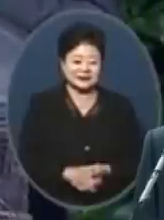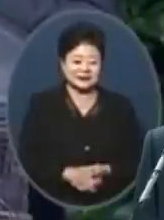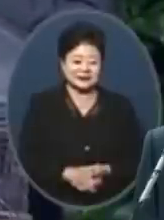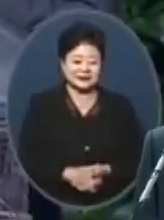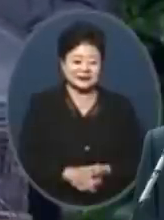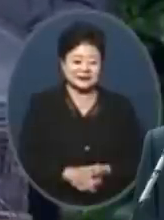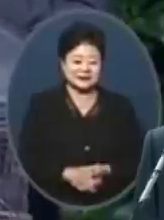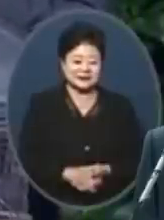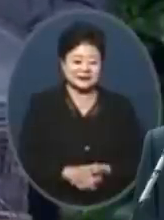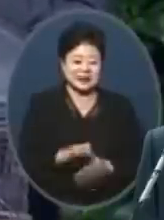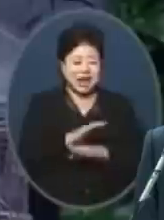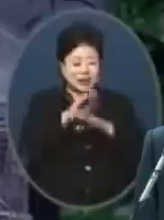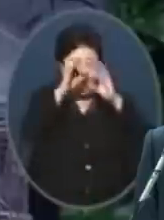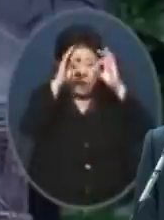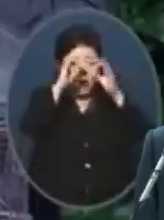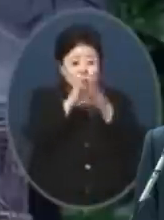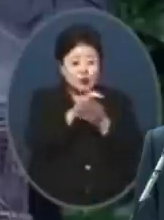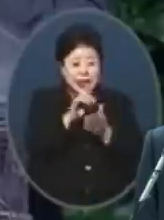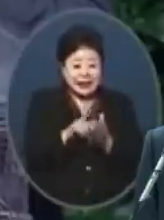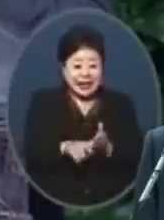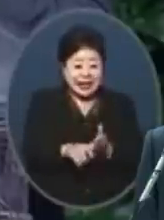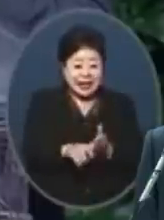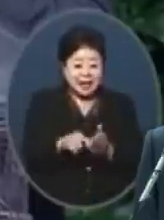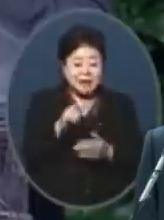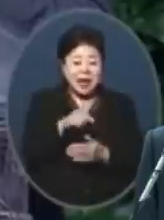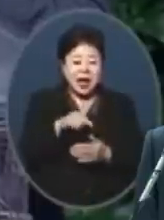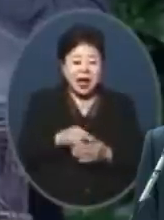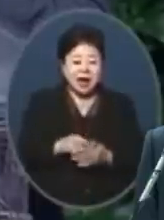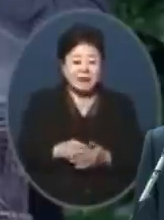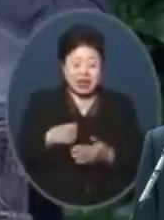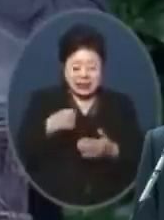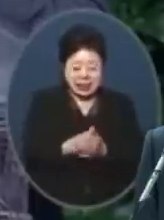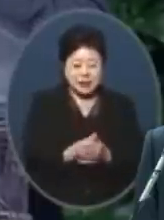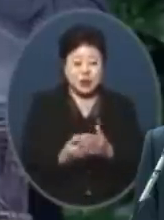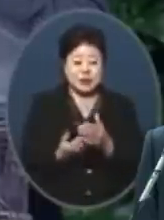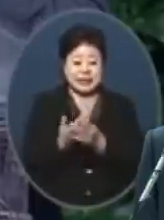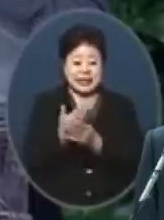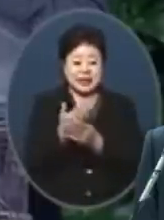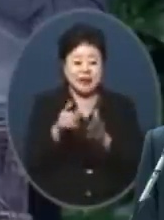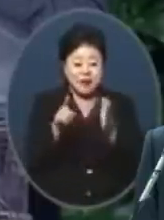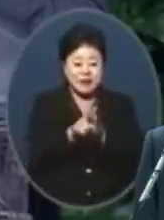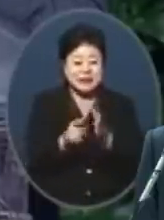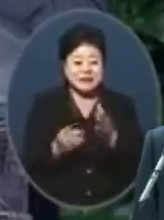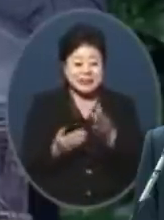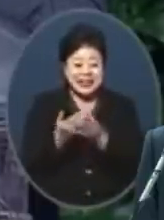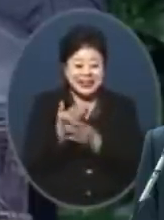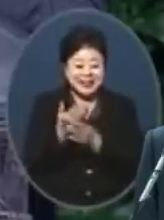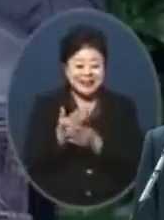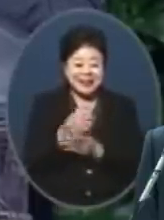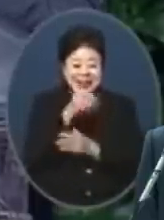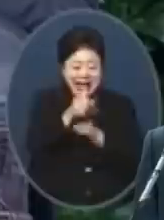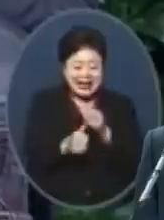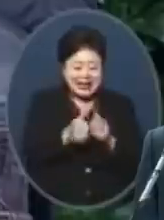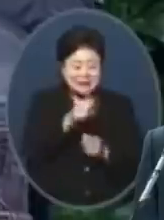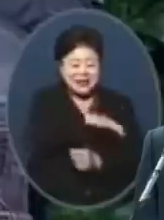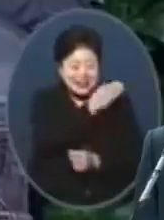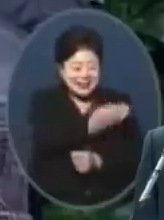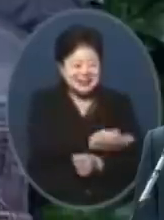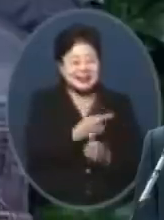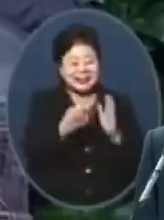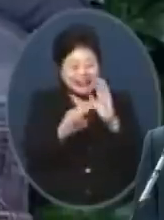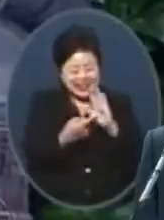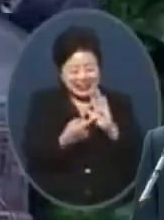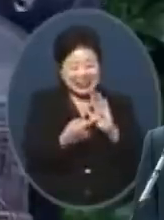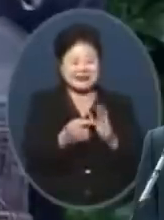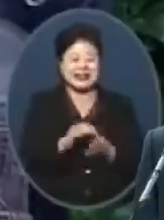pray. 하늘을 쳐다보고 기도할 때 마음에 담력이 생기고 믿음이 생기고 하나님의 능력이 나타나는